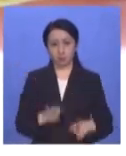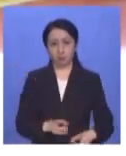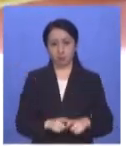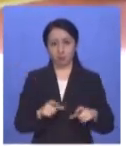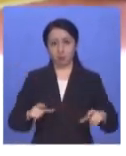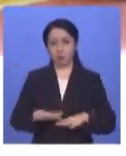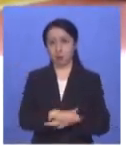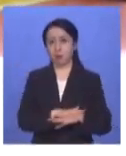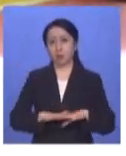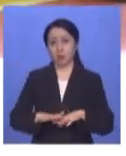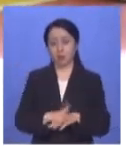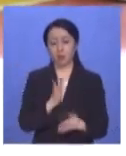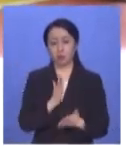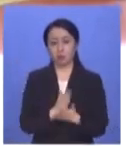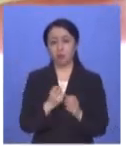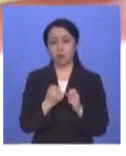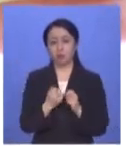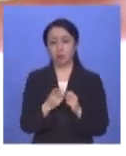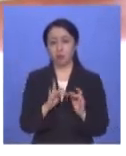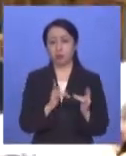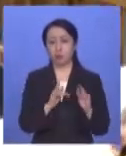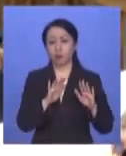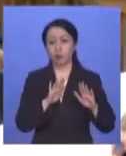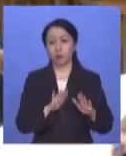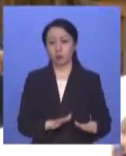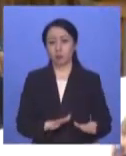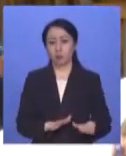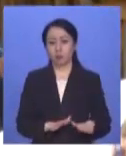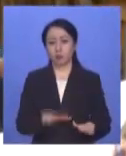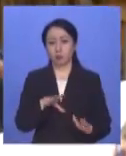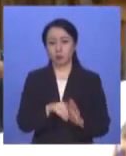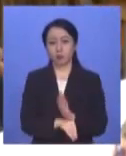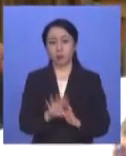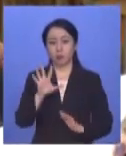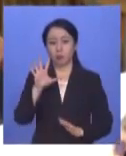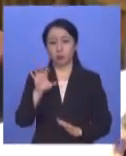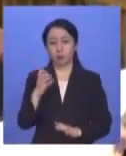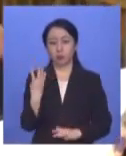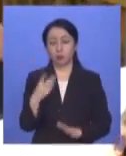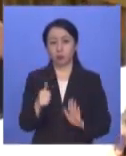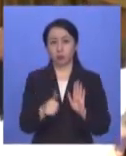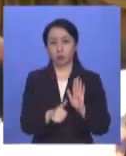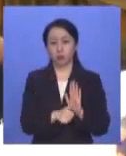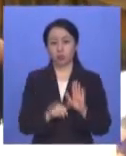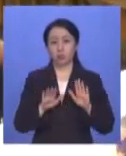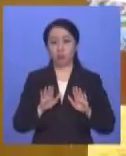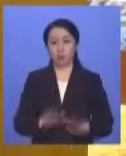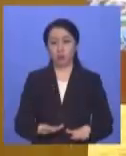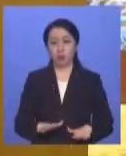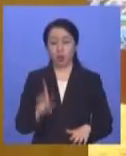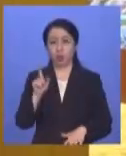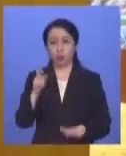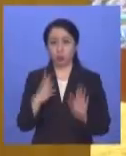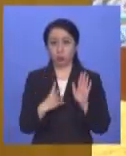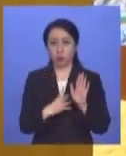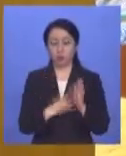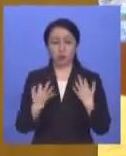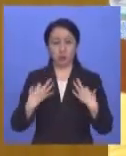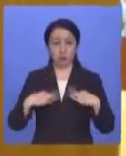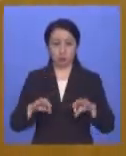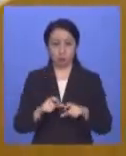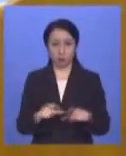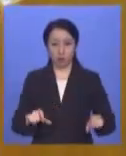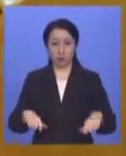паводка население размещено в 12 эвакопунктах. Вместимость – 546 койко-мест. Среди них 109 свободны.